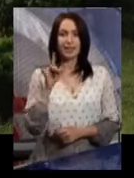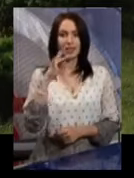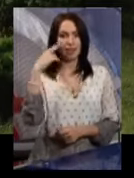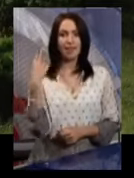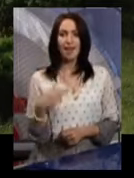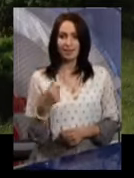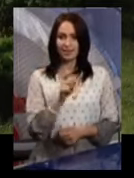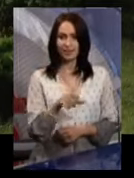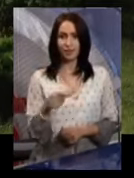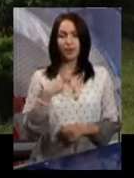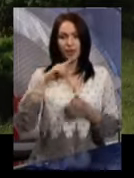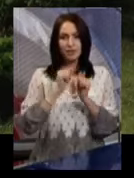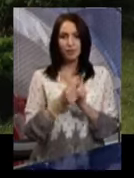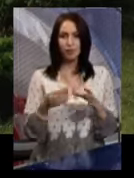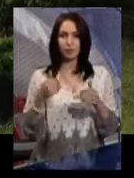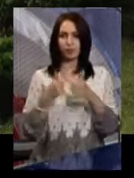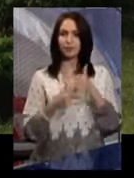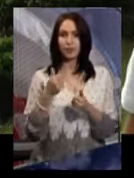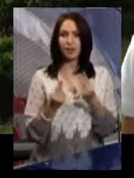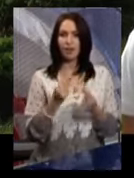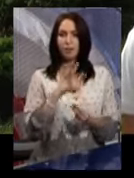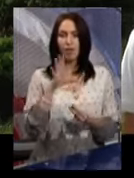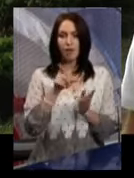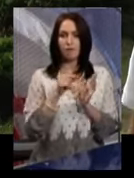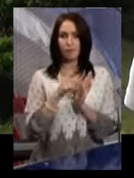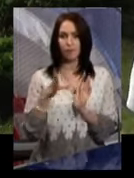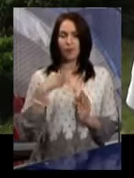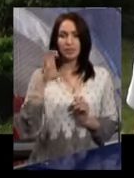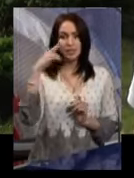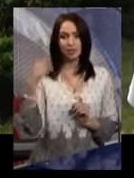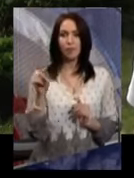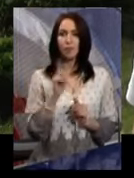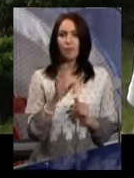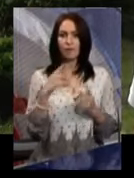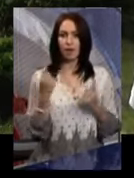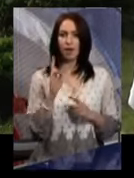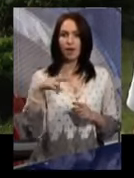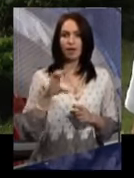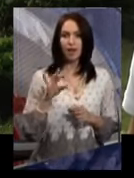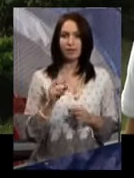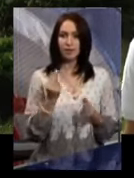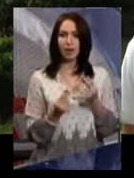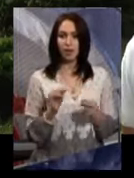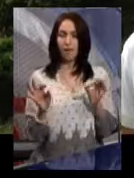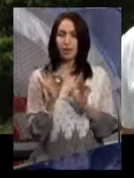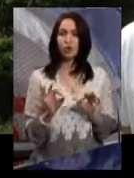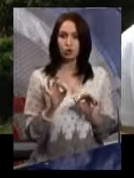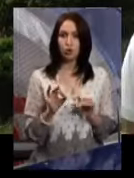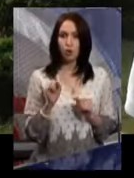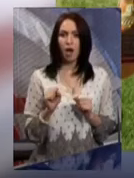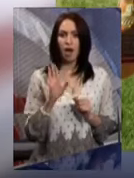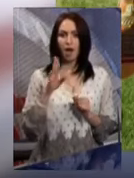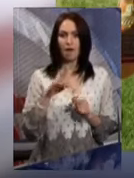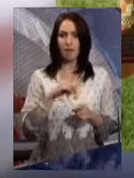Мне запомнилась партия с китайцем, потому что в классике я с ним сыграл ничью, а в блице я у него